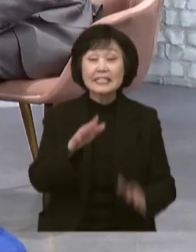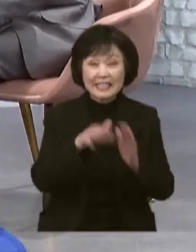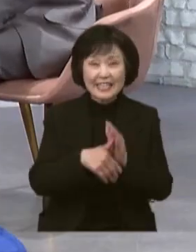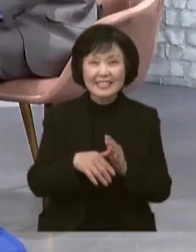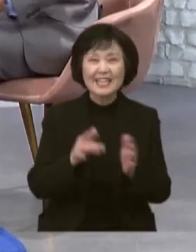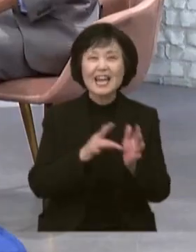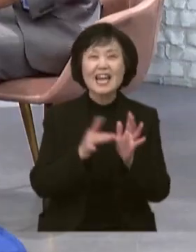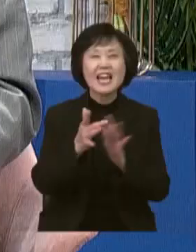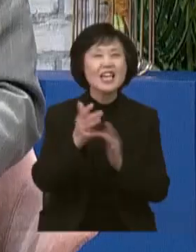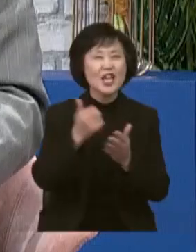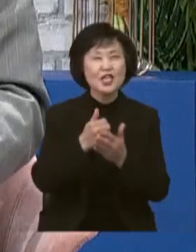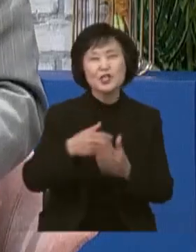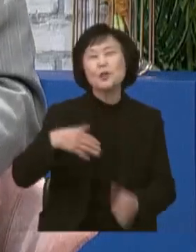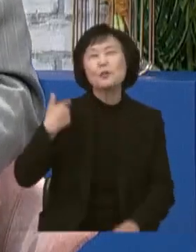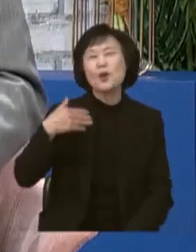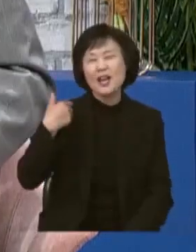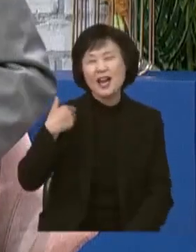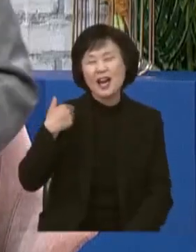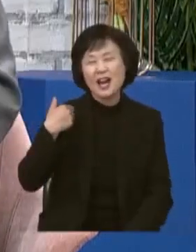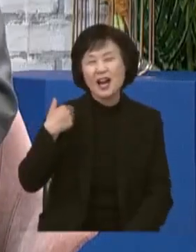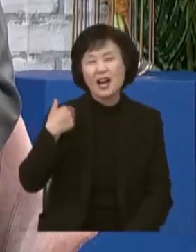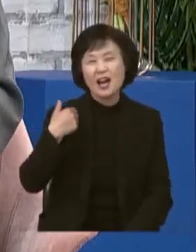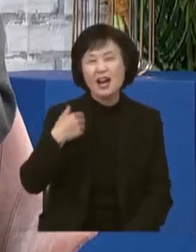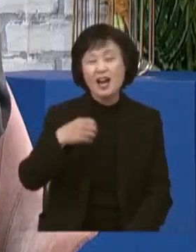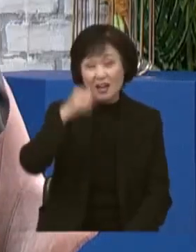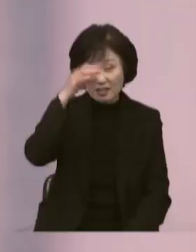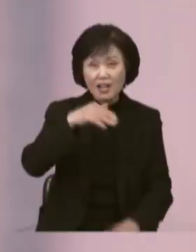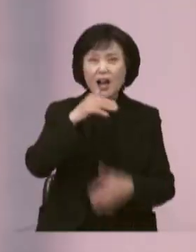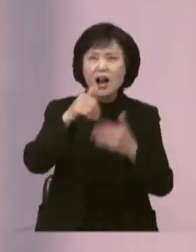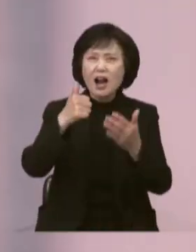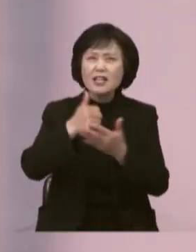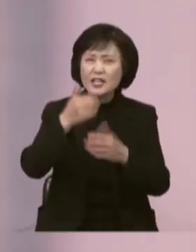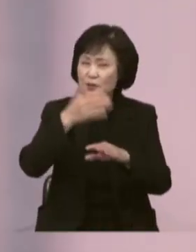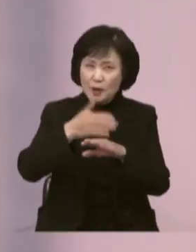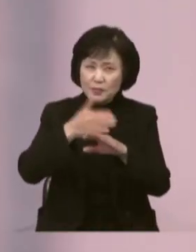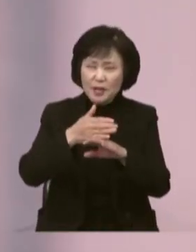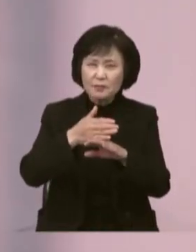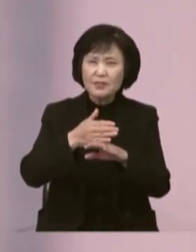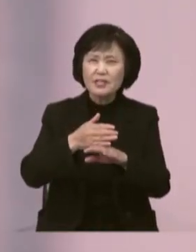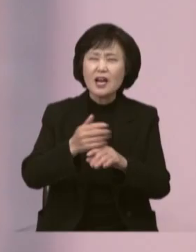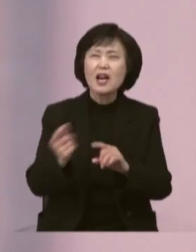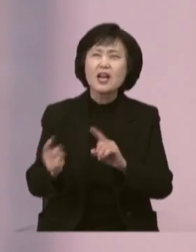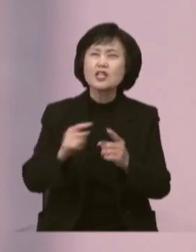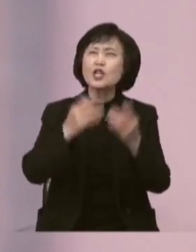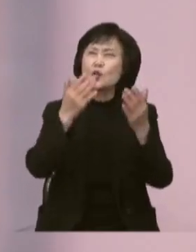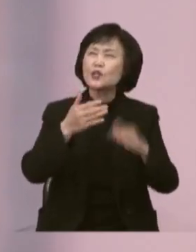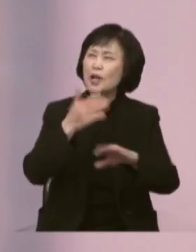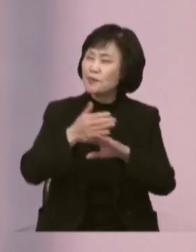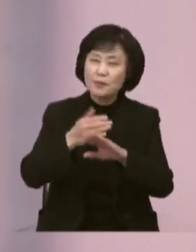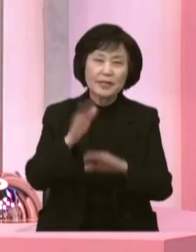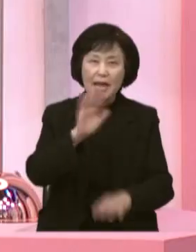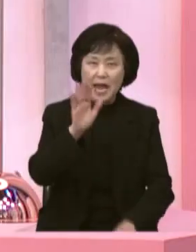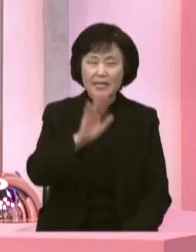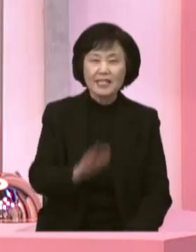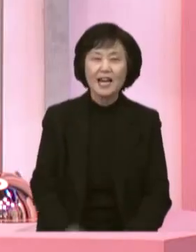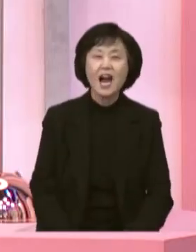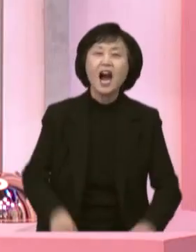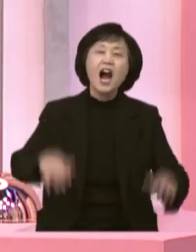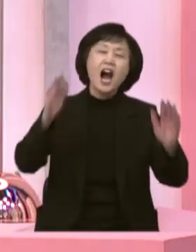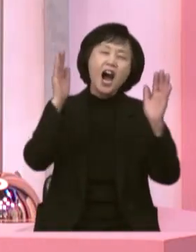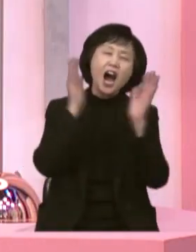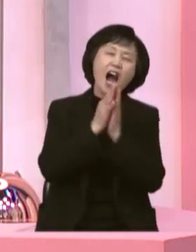아이고. 아 그때는 그 저쪽을 믿으셨군요. 그럼. 네. 아이고 아이고 아이고.